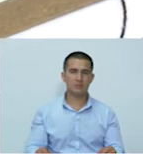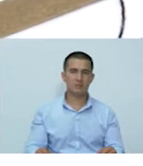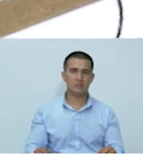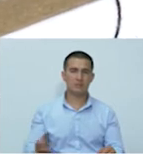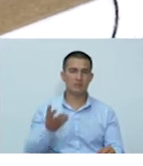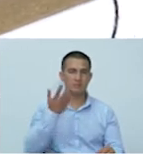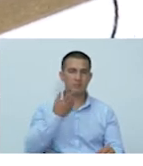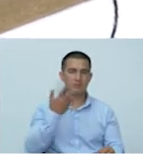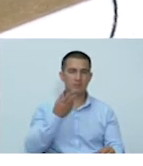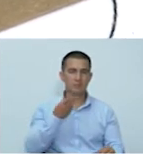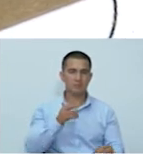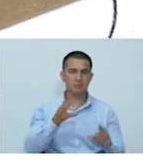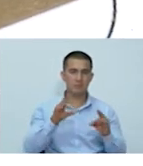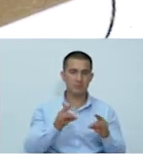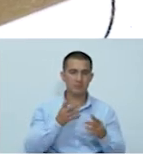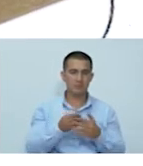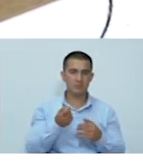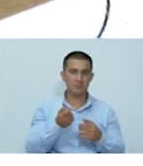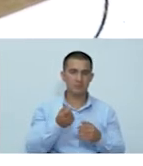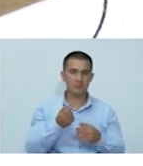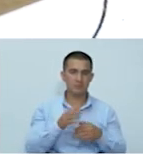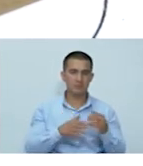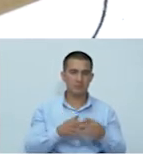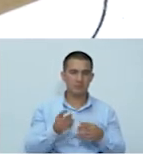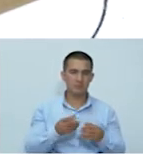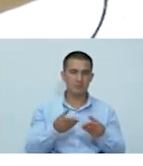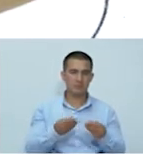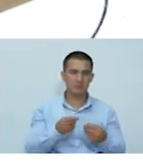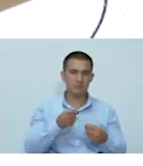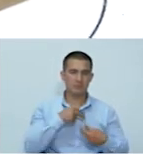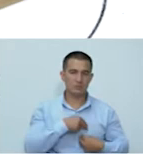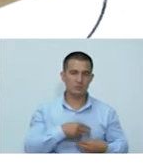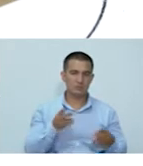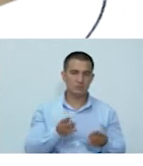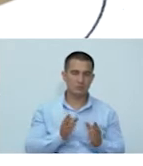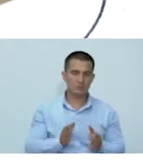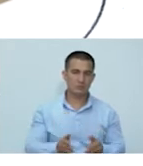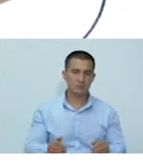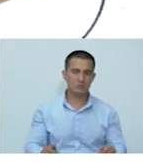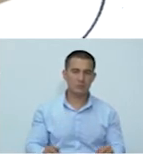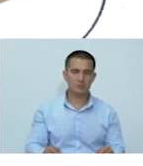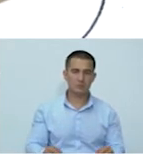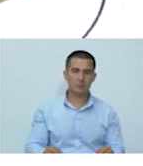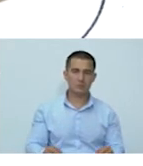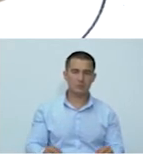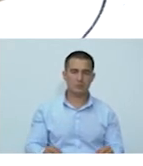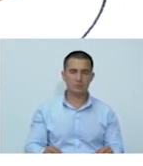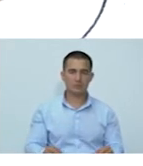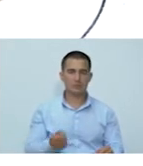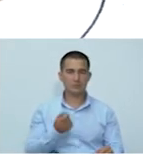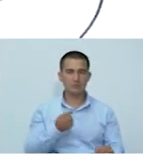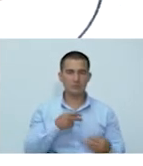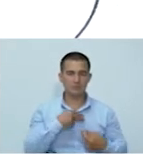yapışış üçün azgine üşüyüp duruşumuzga doğru geri yapıştırışımız üçün azgine üşüyüp duruşuzga doğru